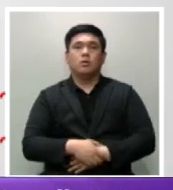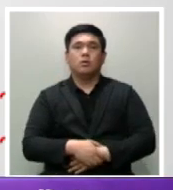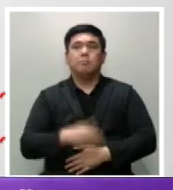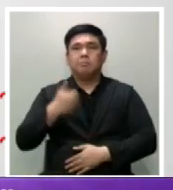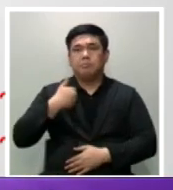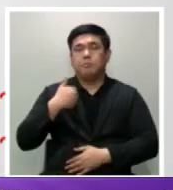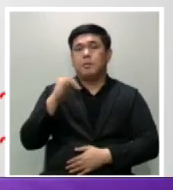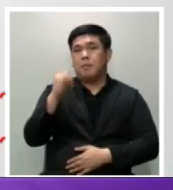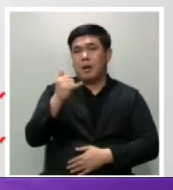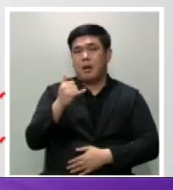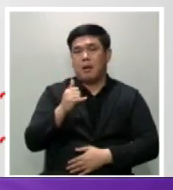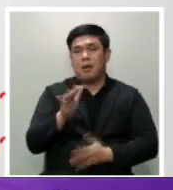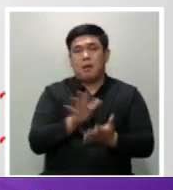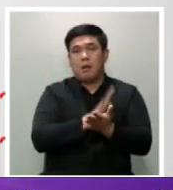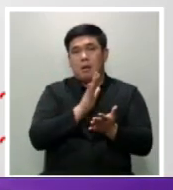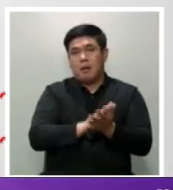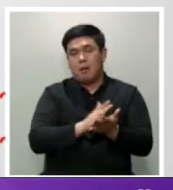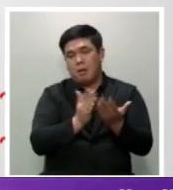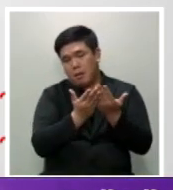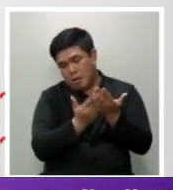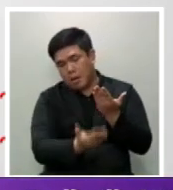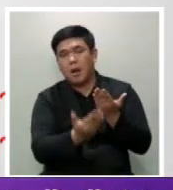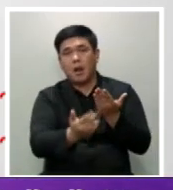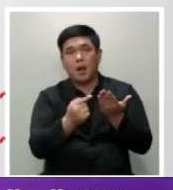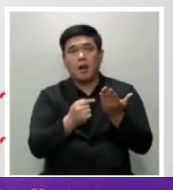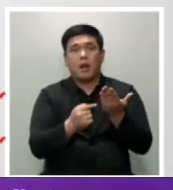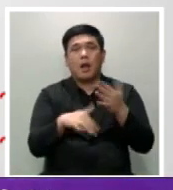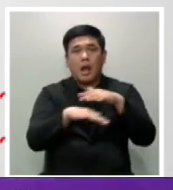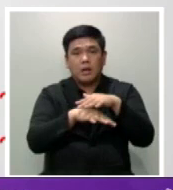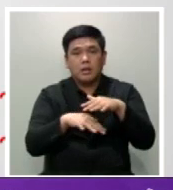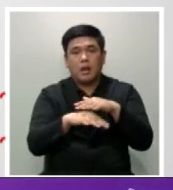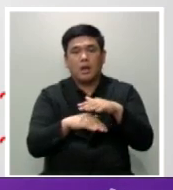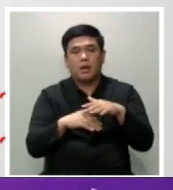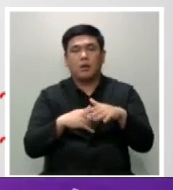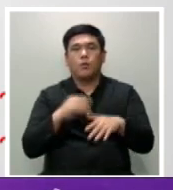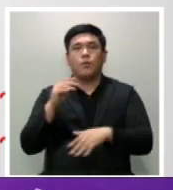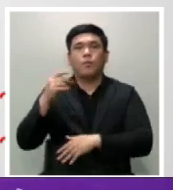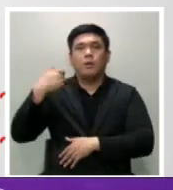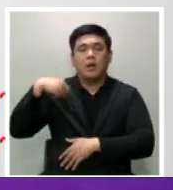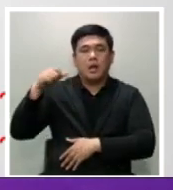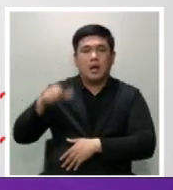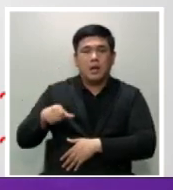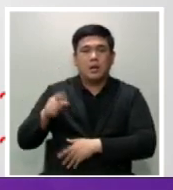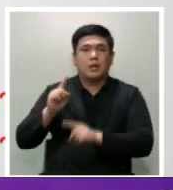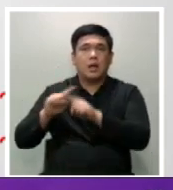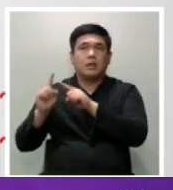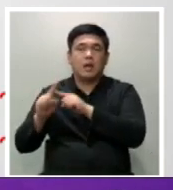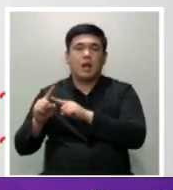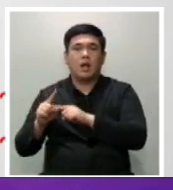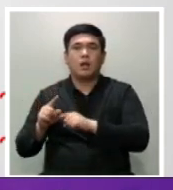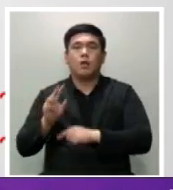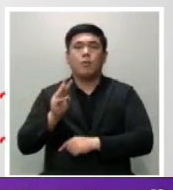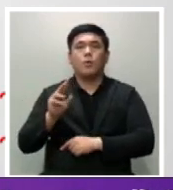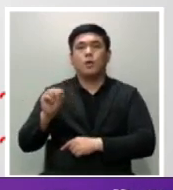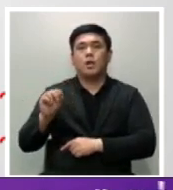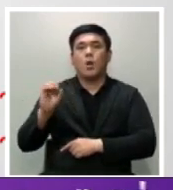จะมีบางใบขนอีกเหมือนกันที่มีการฟิลิปปินส์เอาไปใช้ที่ WTO แล้ว